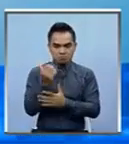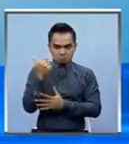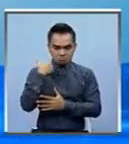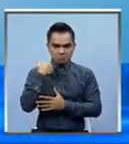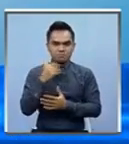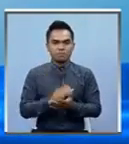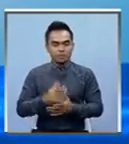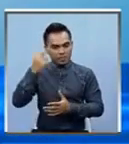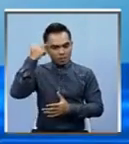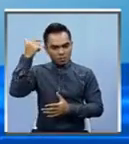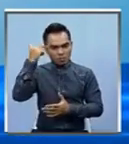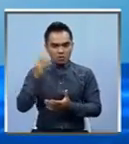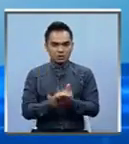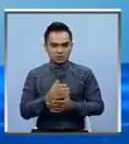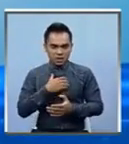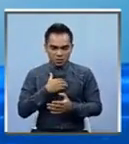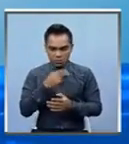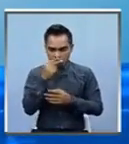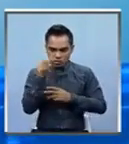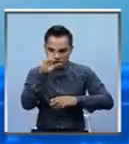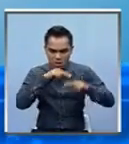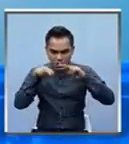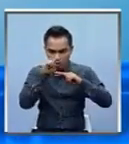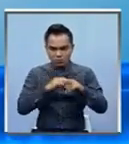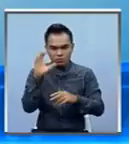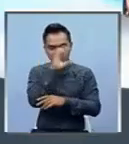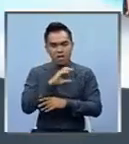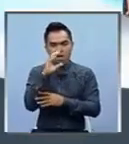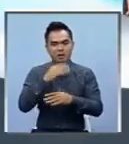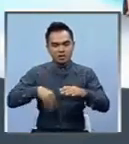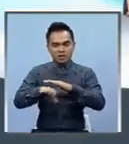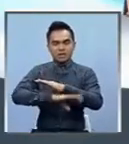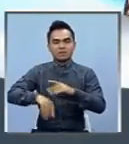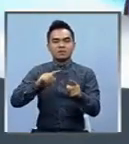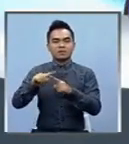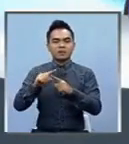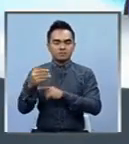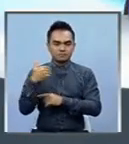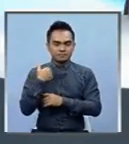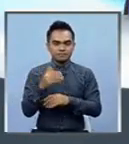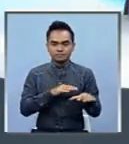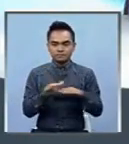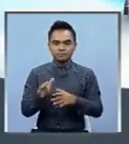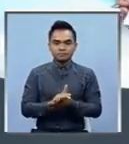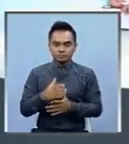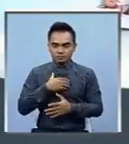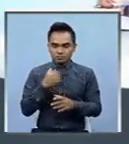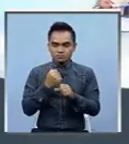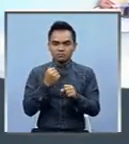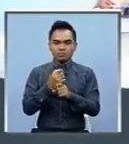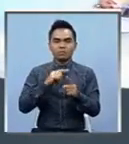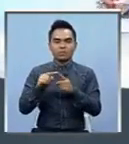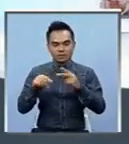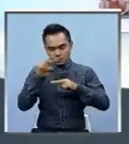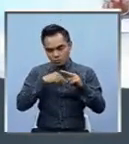อนนี้กำลังพยายามที่จะหาข้อมูลต่างๆนะคะเพื่อที่จะรวบรวมพยานหลักฐานค่ะในการที่จะดำเนินคดีแต่ว่าทั้งหมดนี้เป็นการ